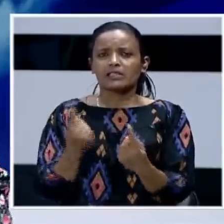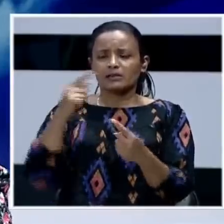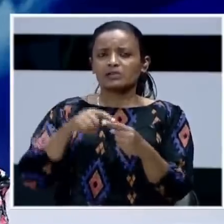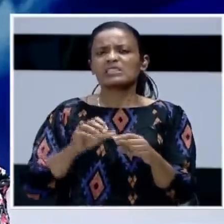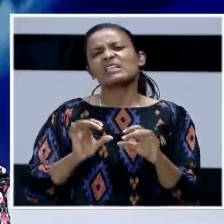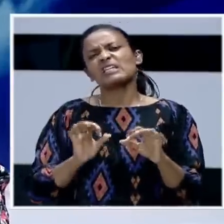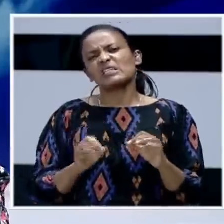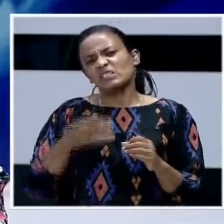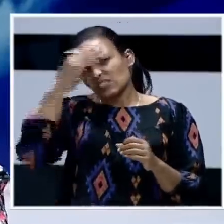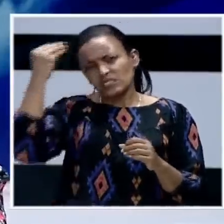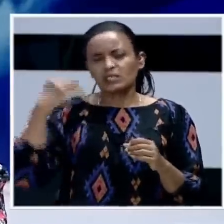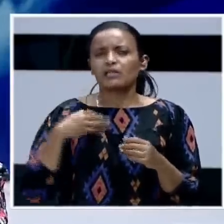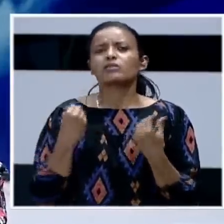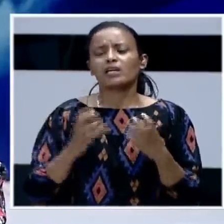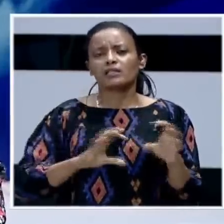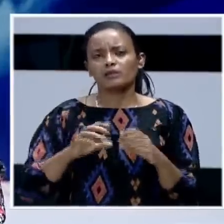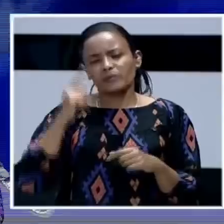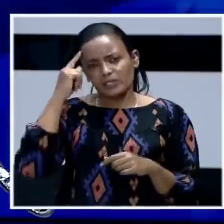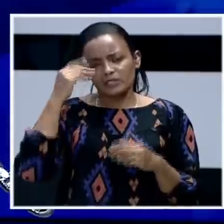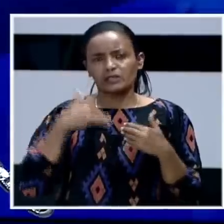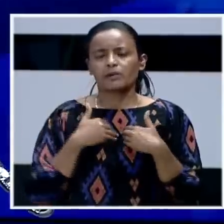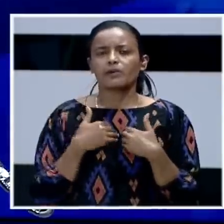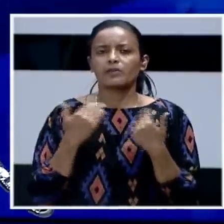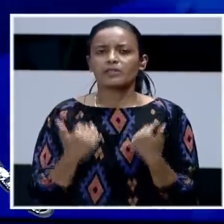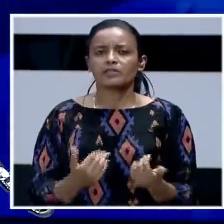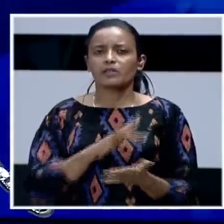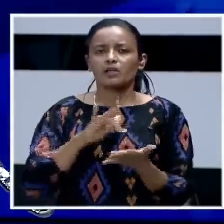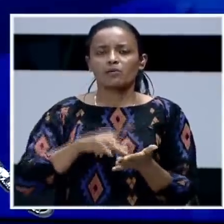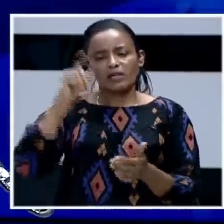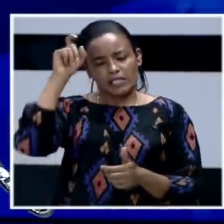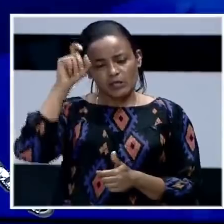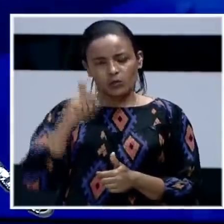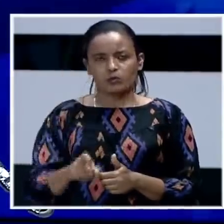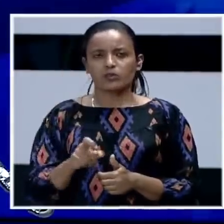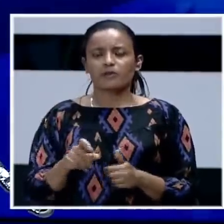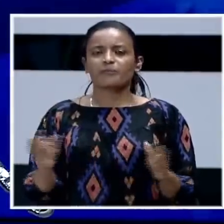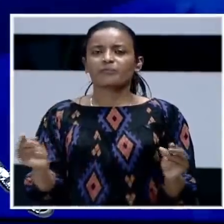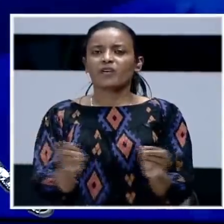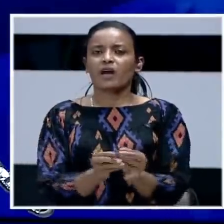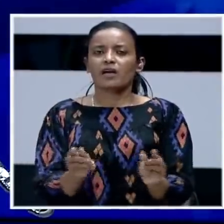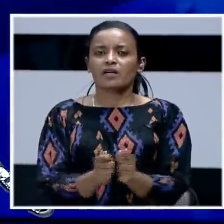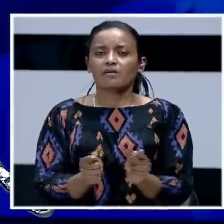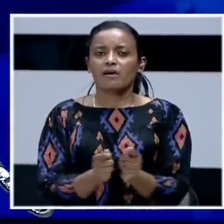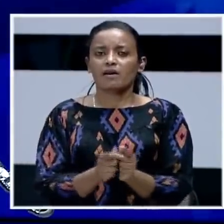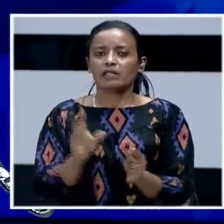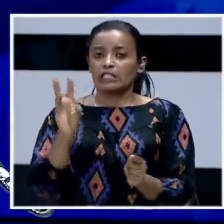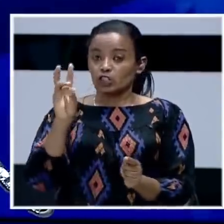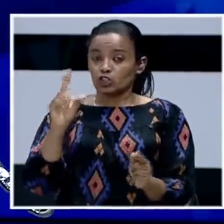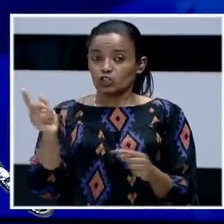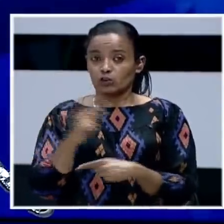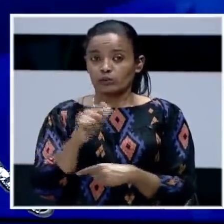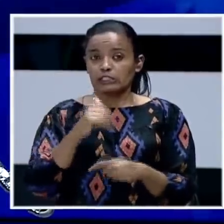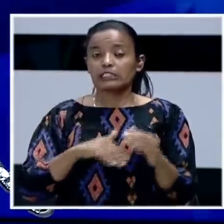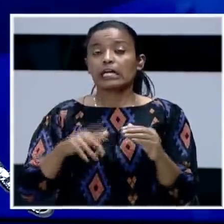نوسخ ايزلمو تايك كبر الحساب الله هو حزي مغلاي كوميتي اخيوا غيرونيري في الشمع مالتي تحدى